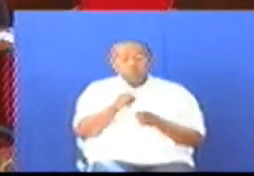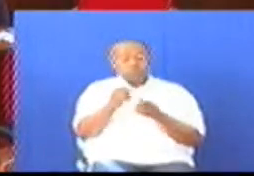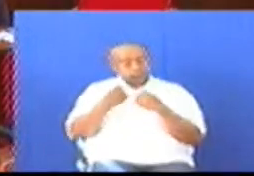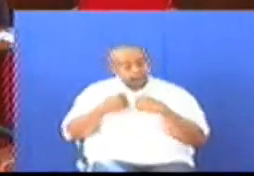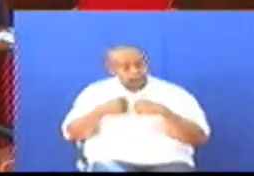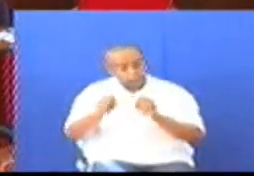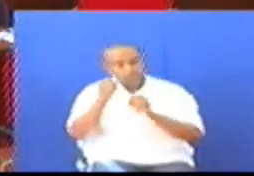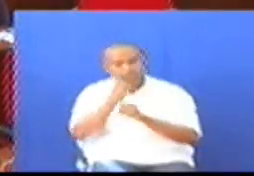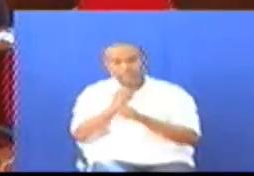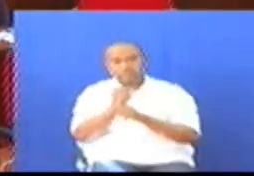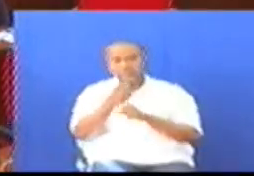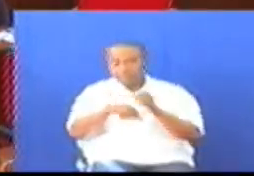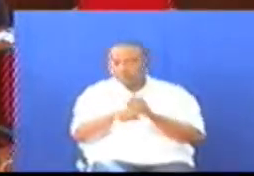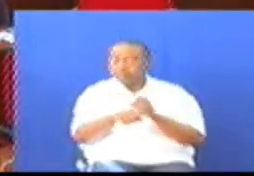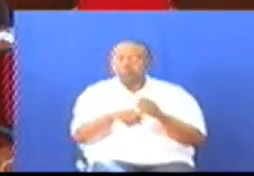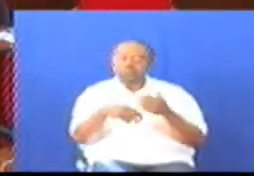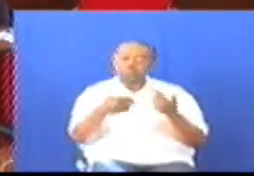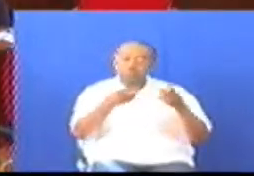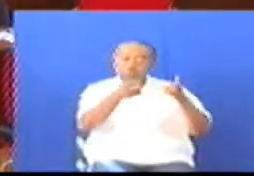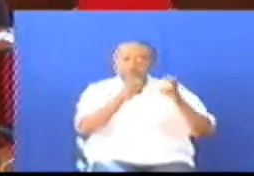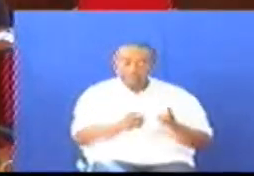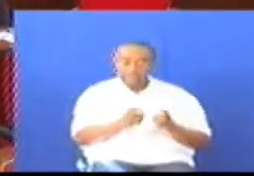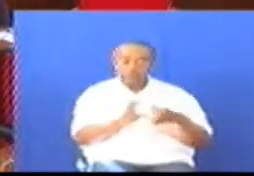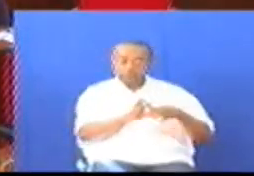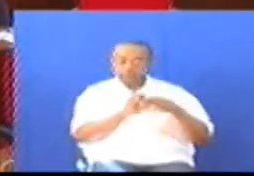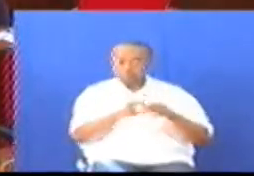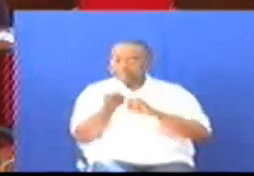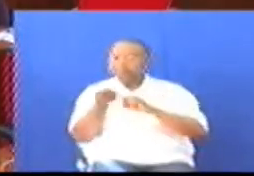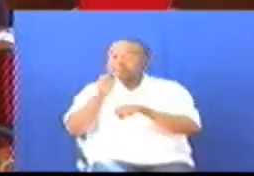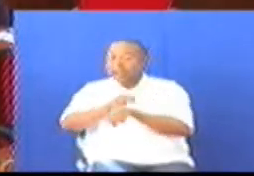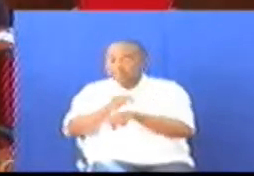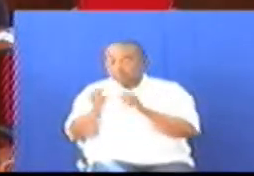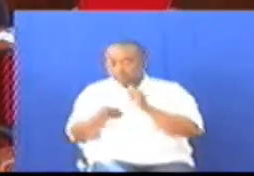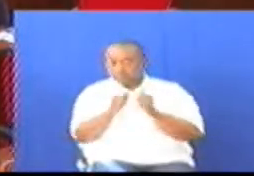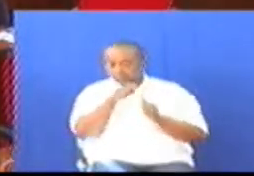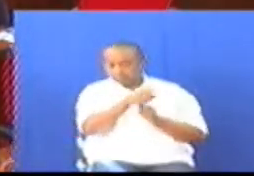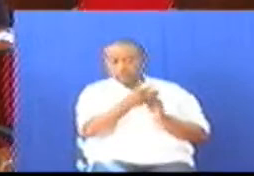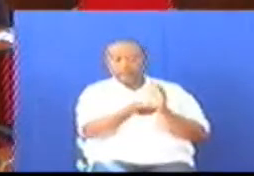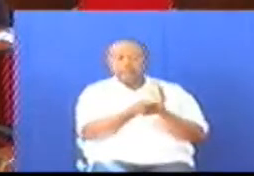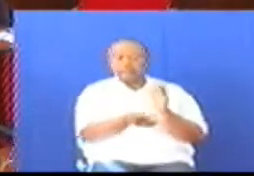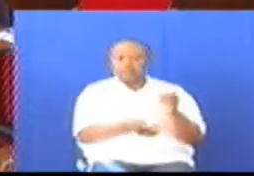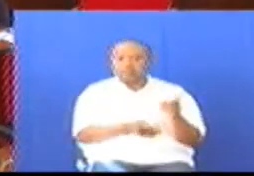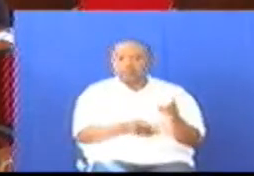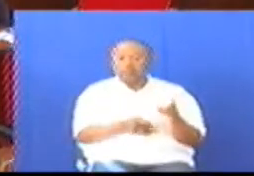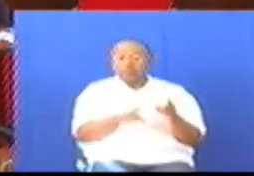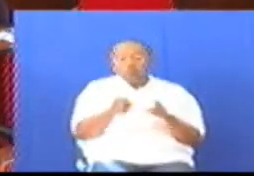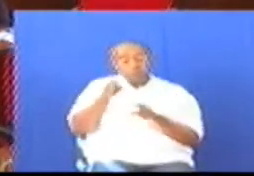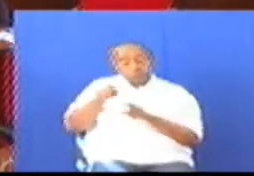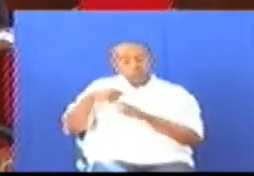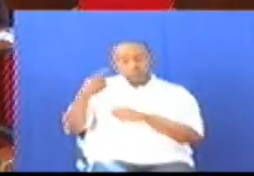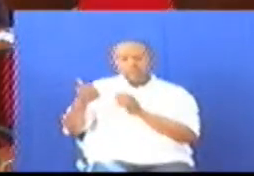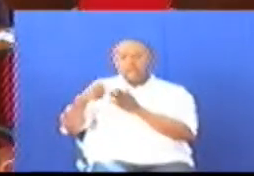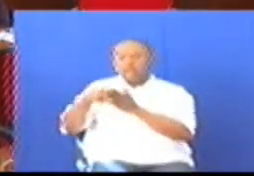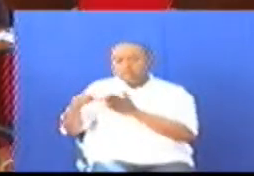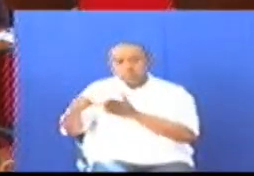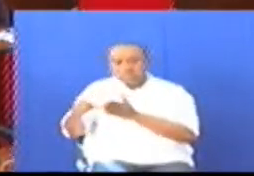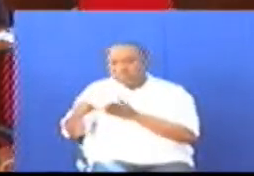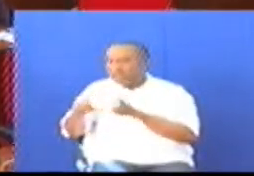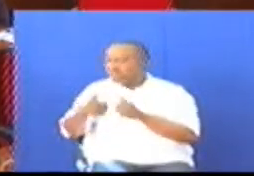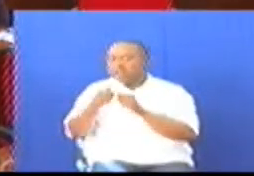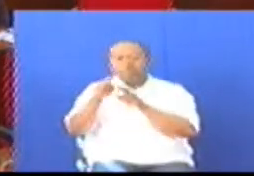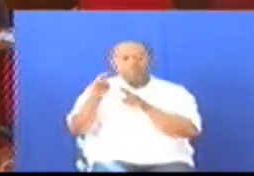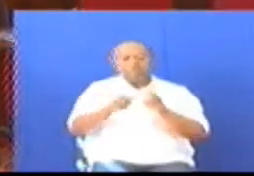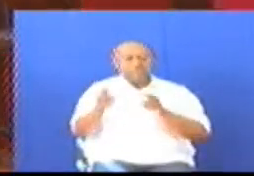wakishirikiana na mshauri elekezi, lakini pia mshauri elekezi anaendelea kulipwa tena bila